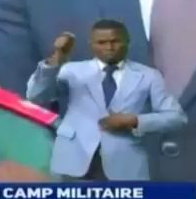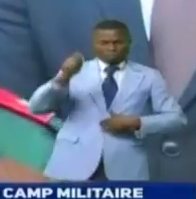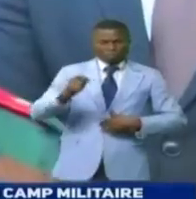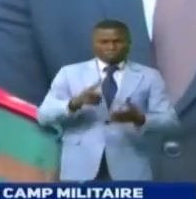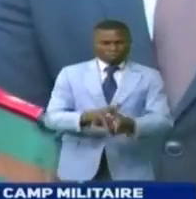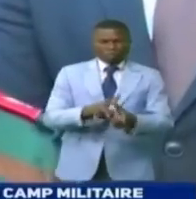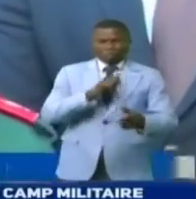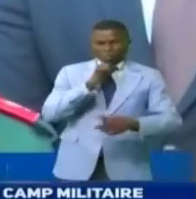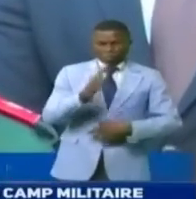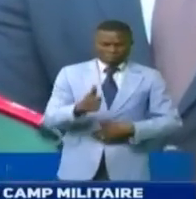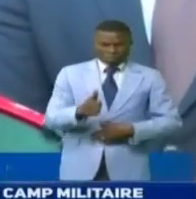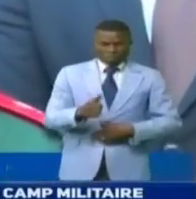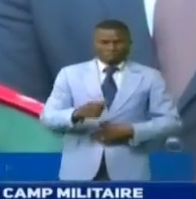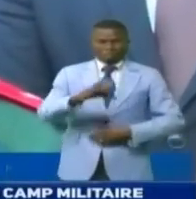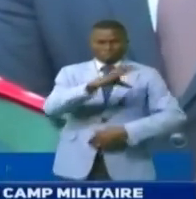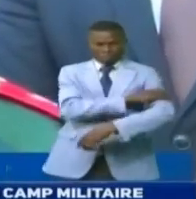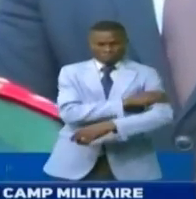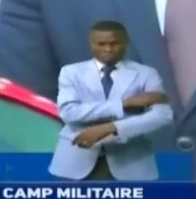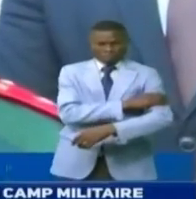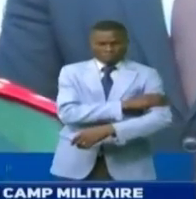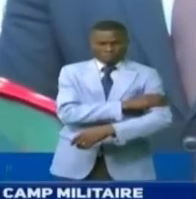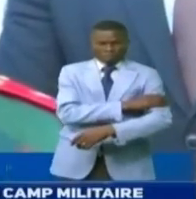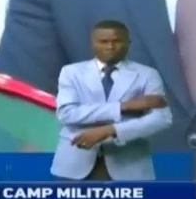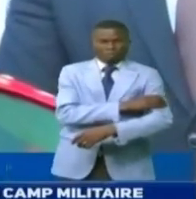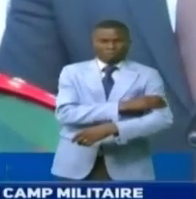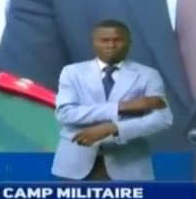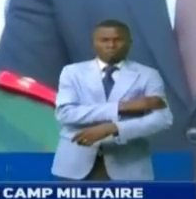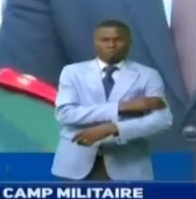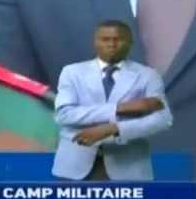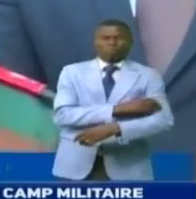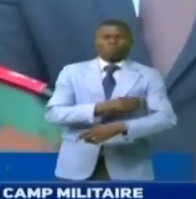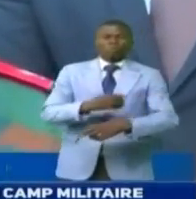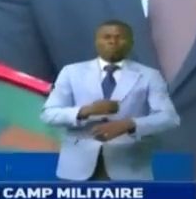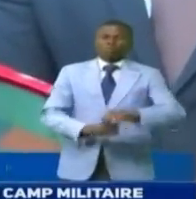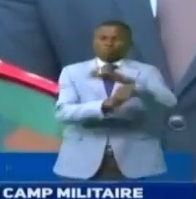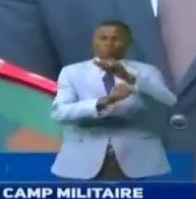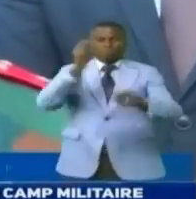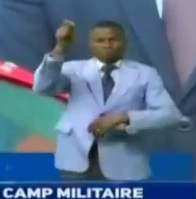armes. Un civil, s'il n'est pas dépendant d'un